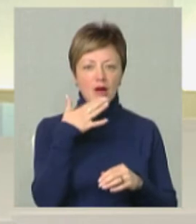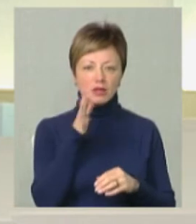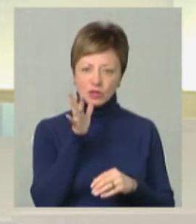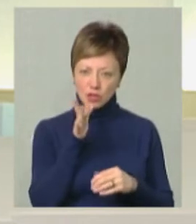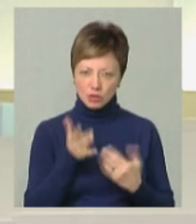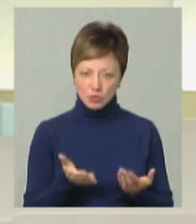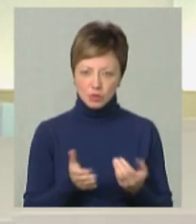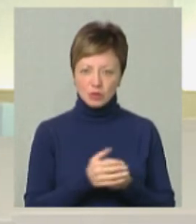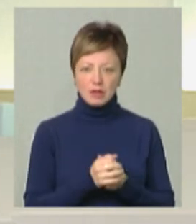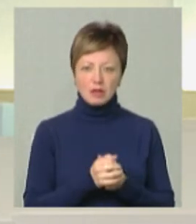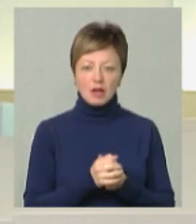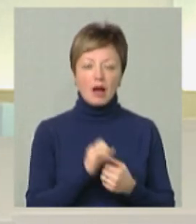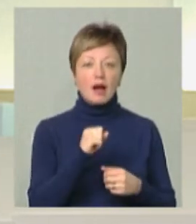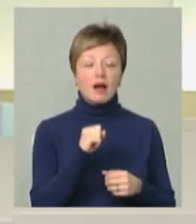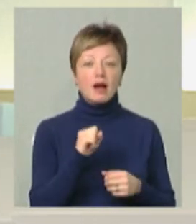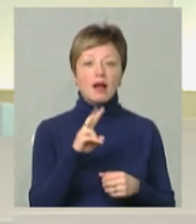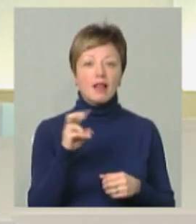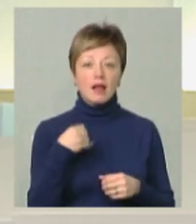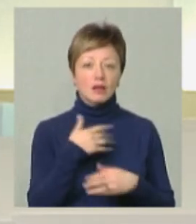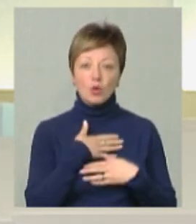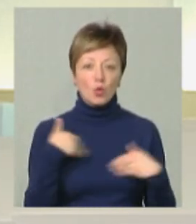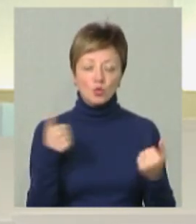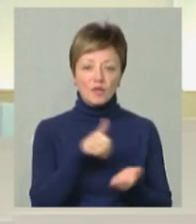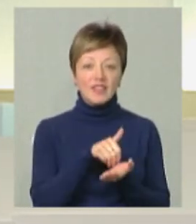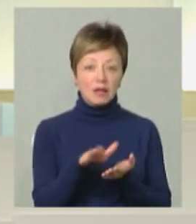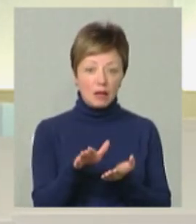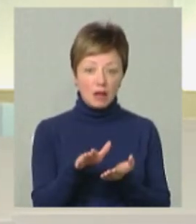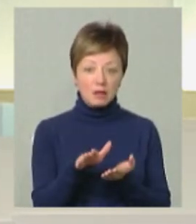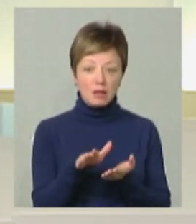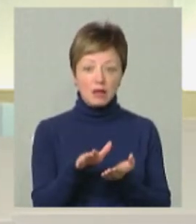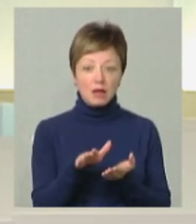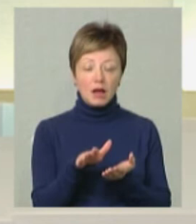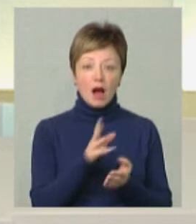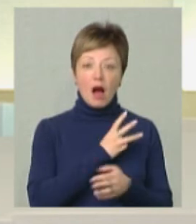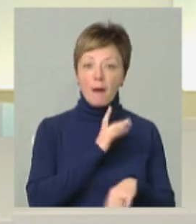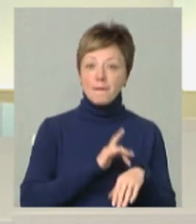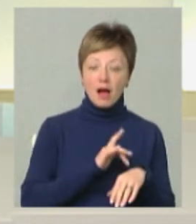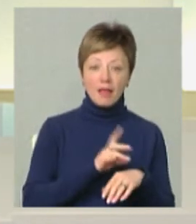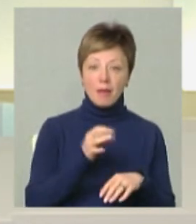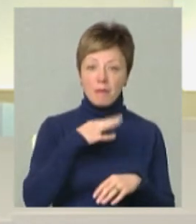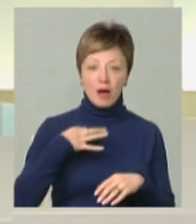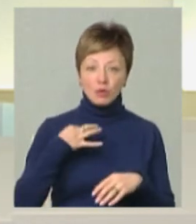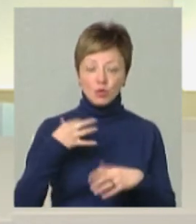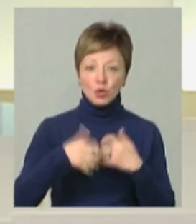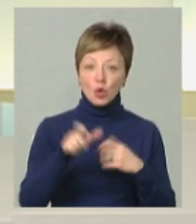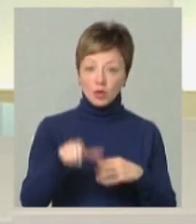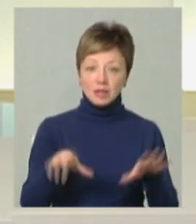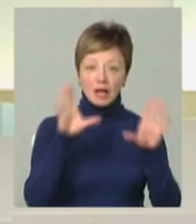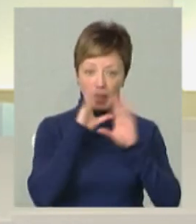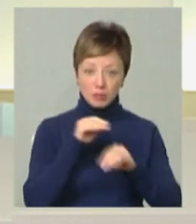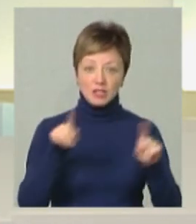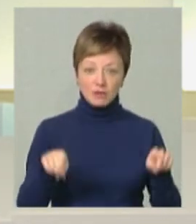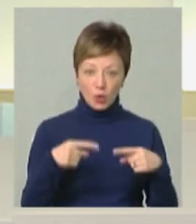часу. Проте я не хочу відкидати аматора і небайдужу людину, яка здатна